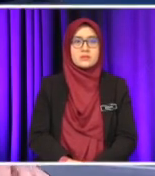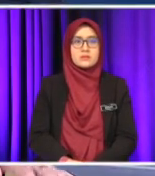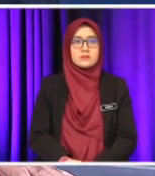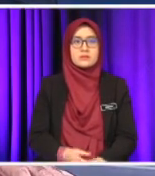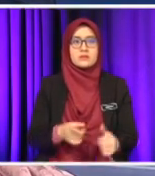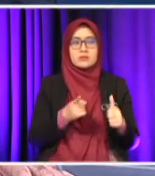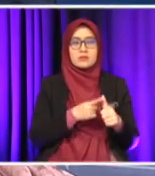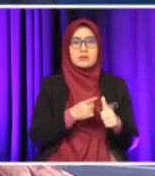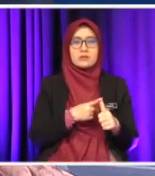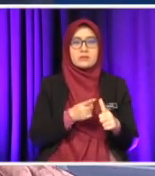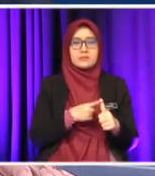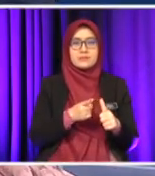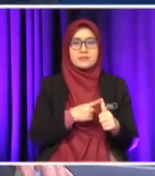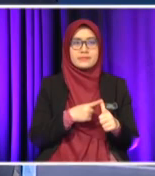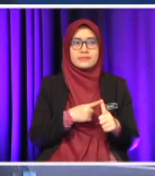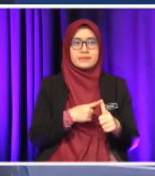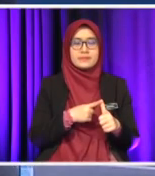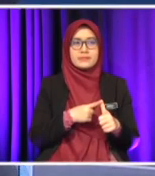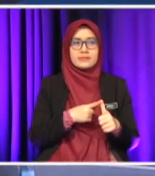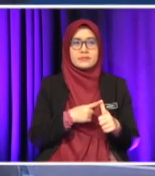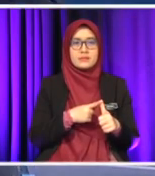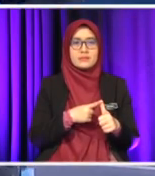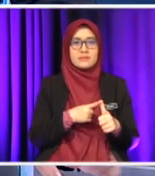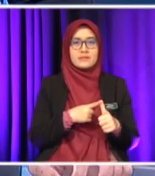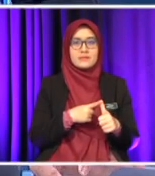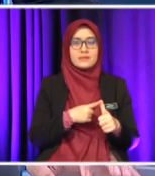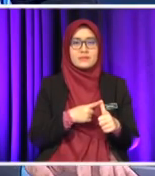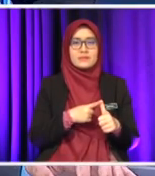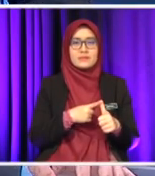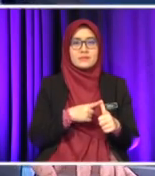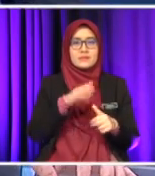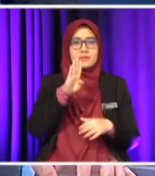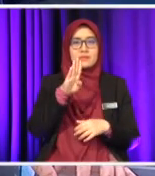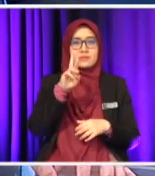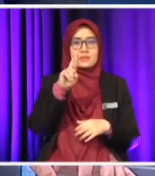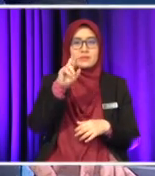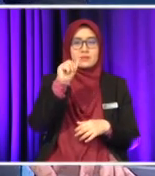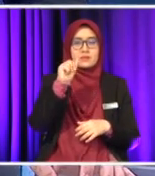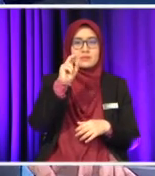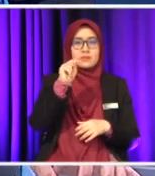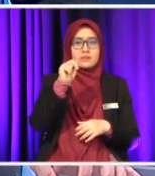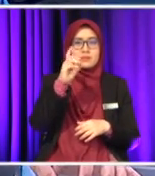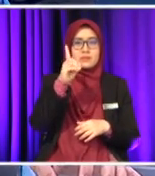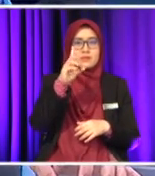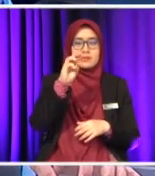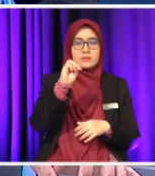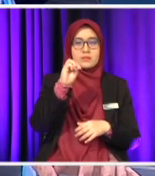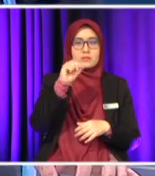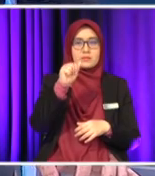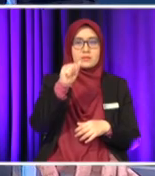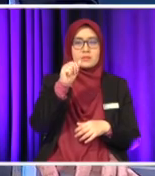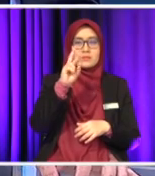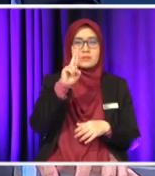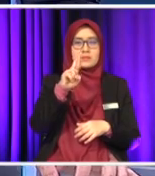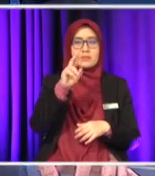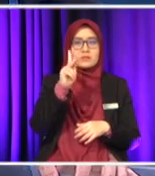pertama Ya gitu itu adalah brand Mark Cikgu sebab Oh ini